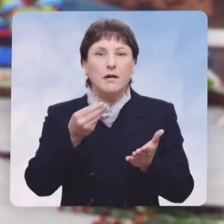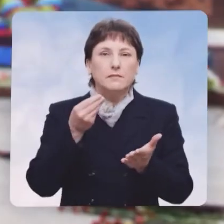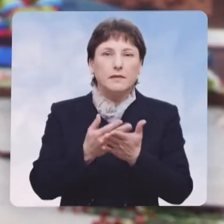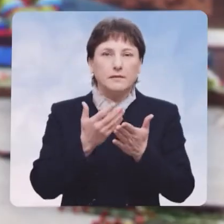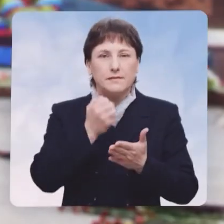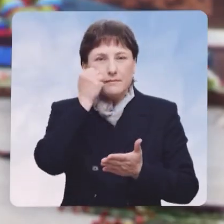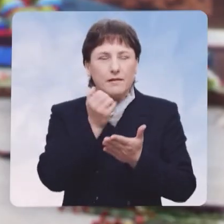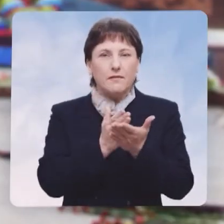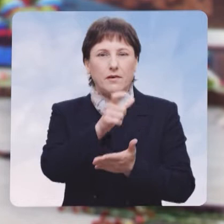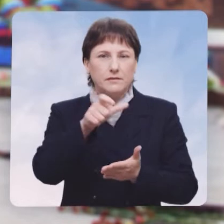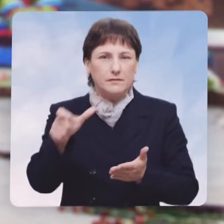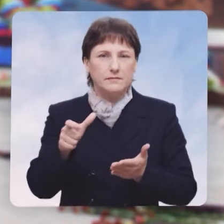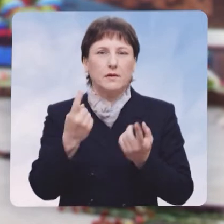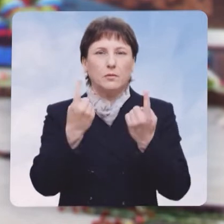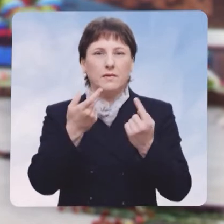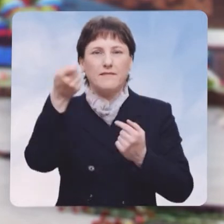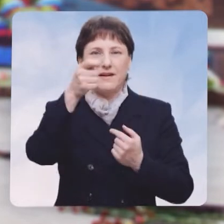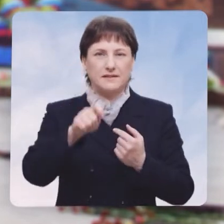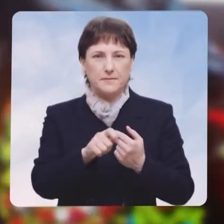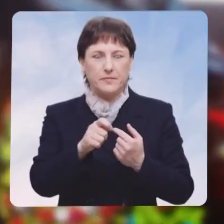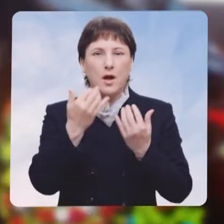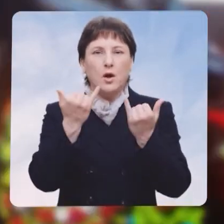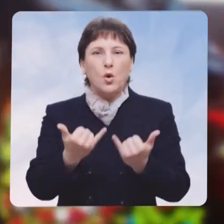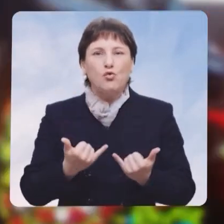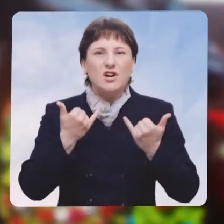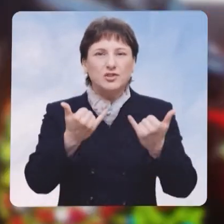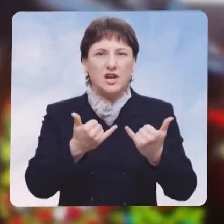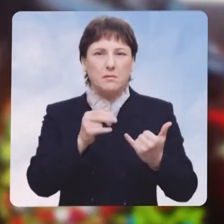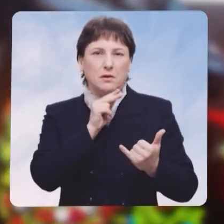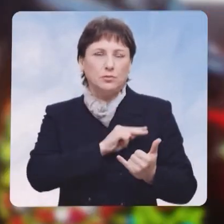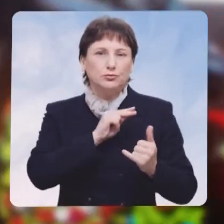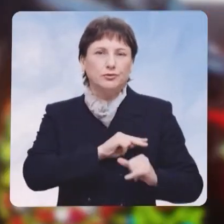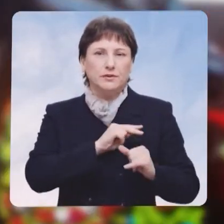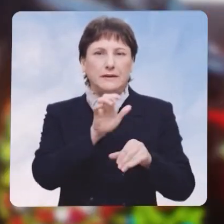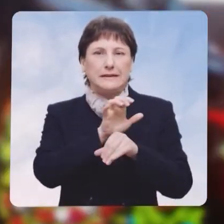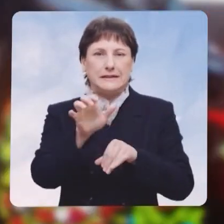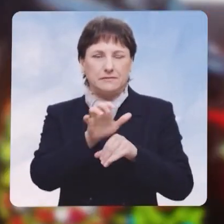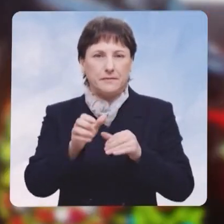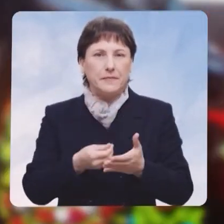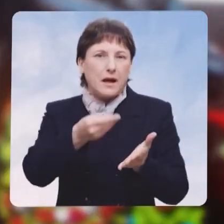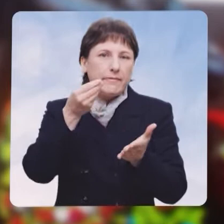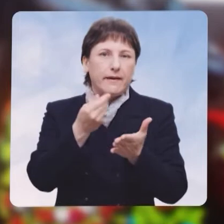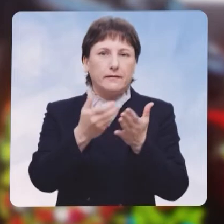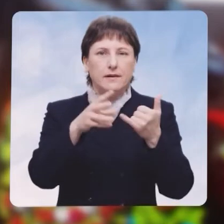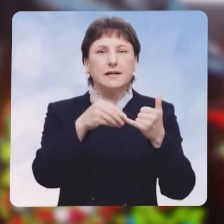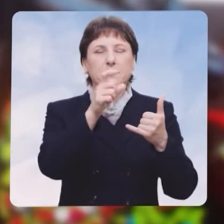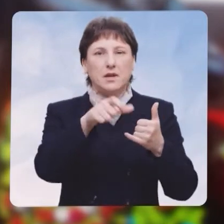Дорогие ветераны Великой Отечественной войны, уважаемые труженики тыла, дорогие